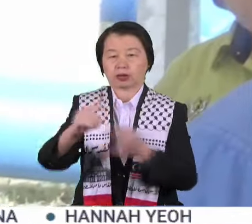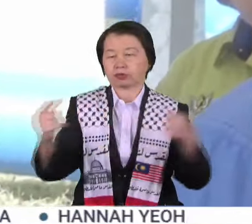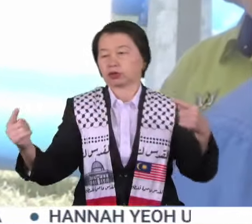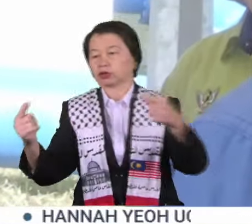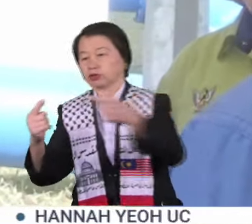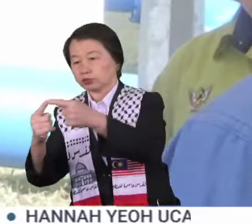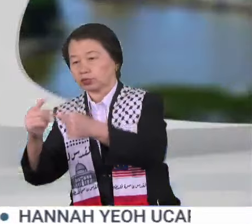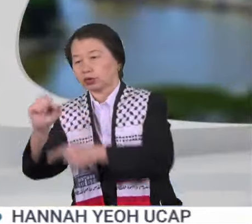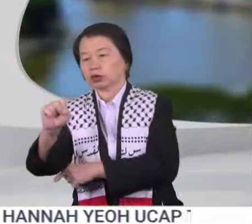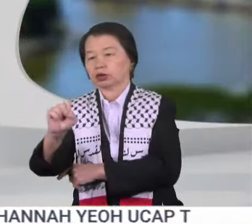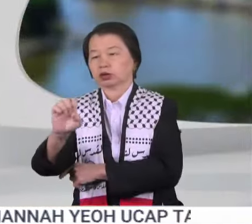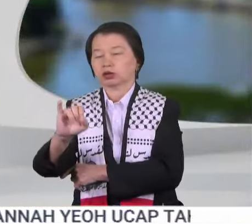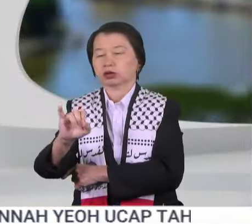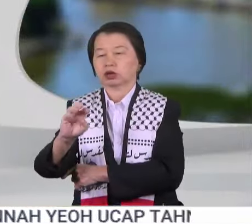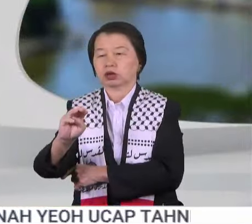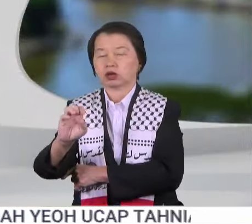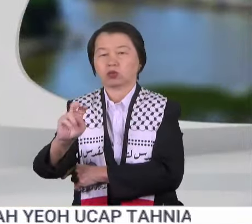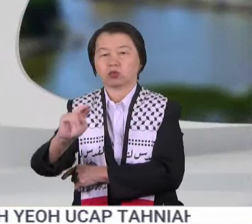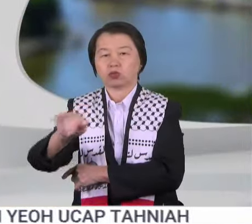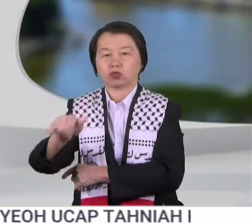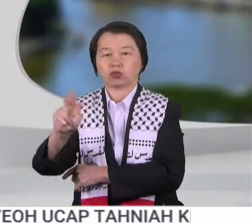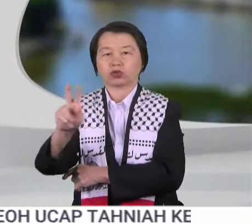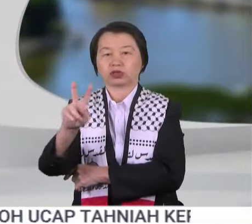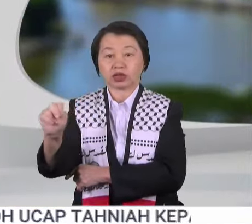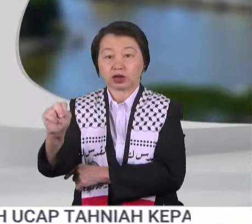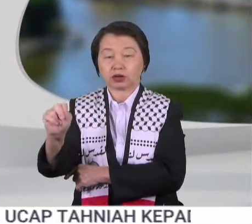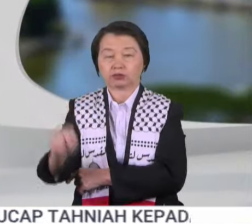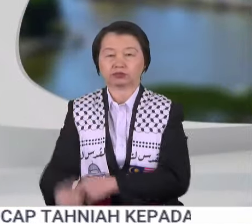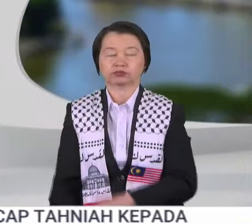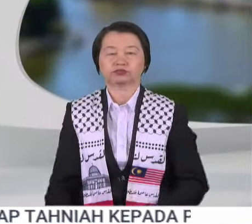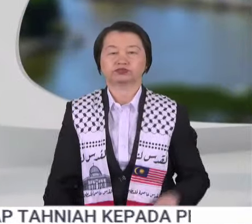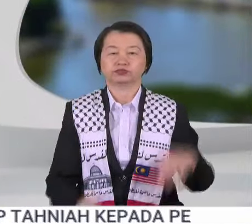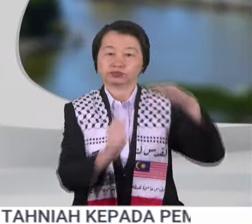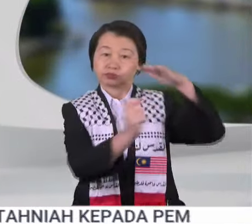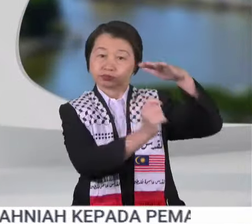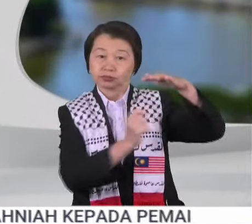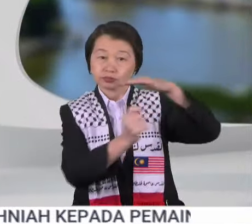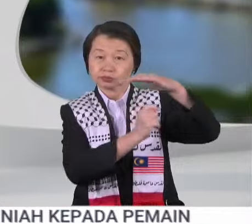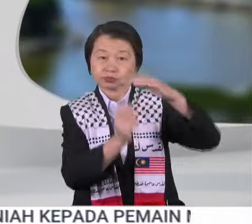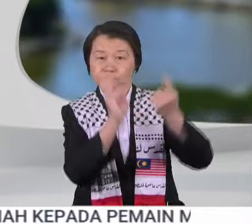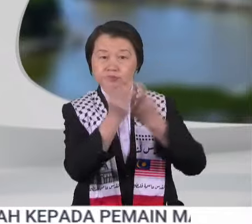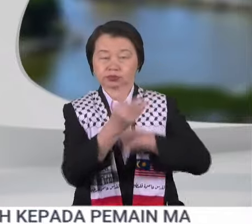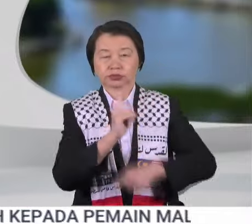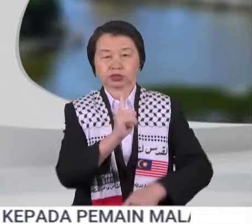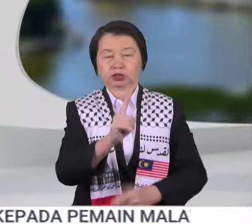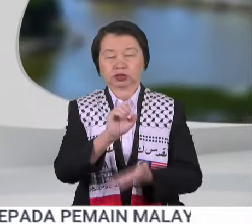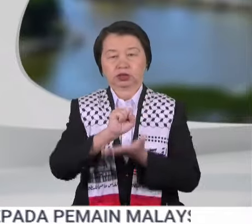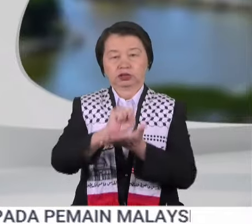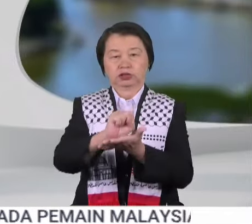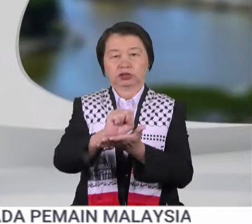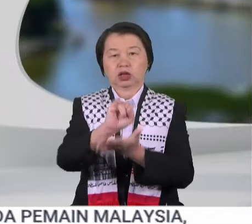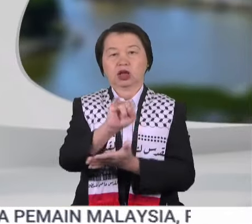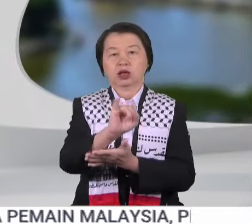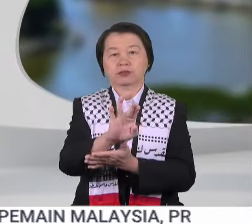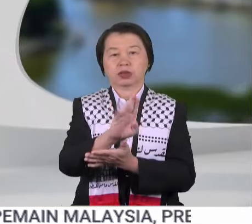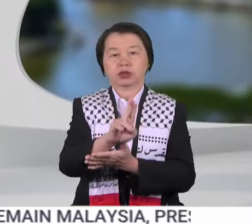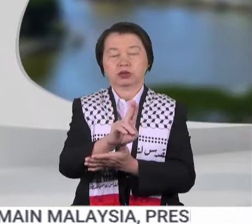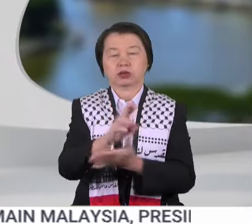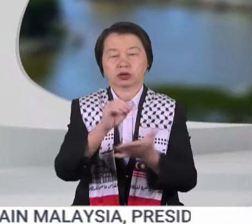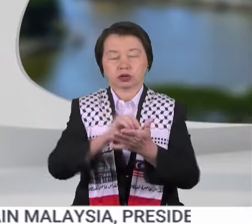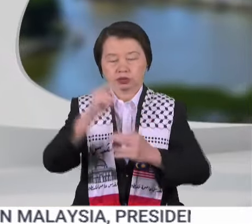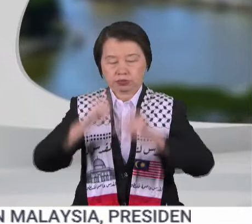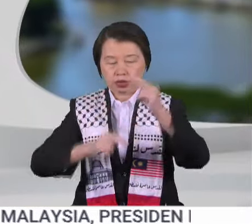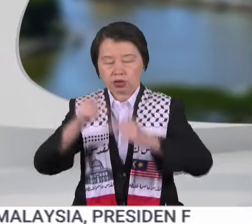ke semunjan sebuah Tadika lembaga amanah kebajikan Islam Sibu lakis dicadang